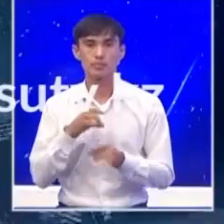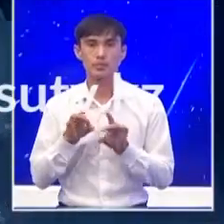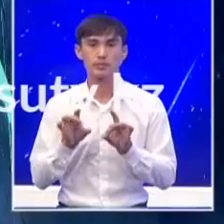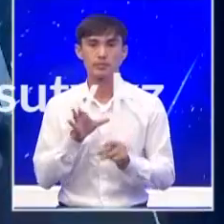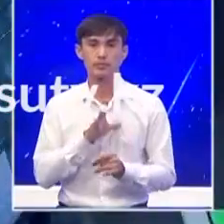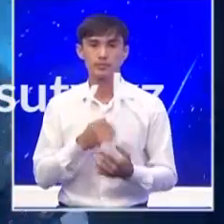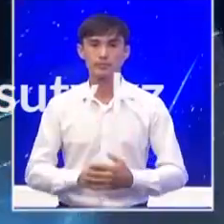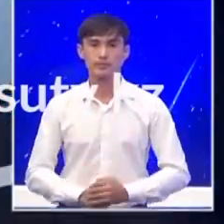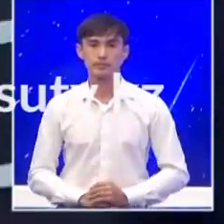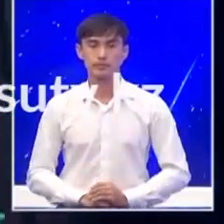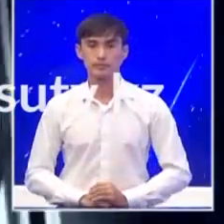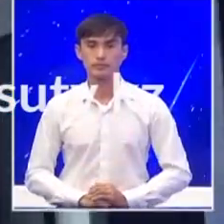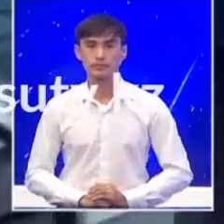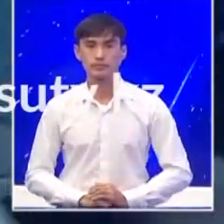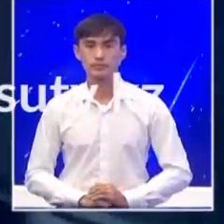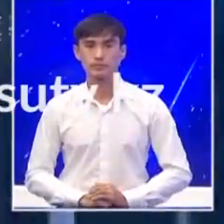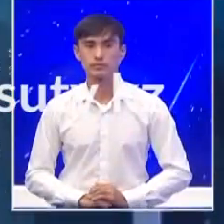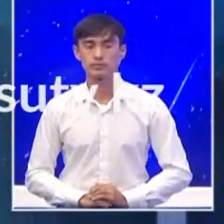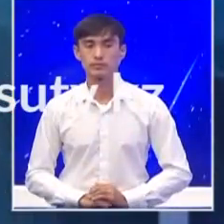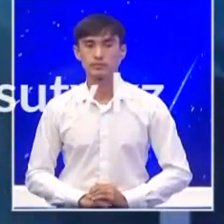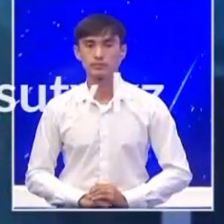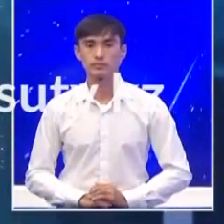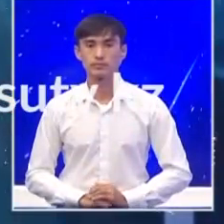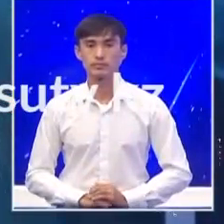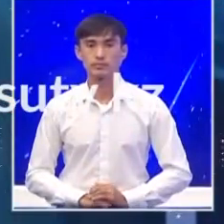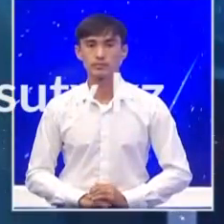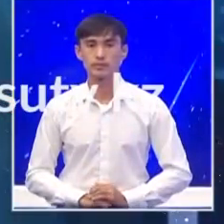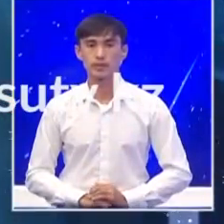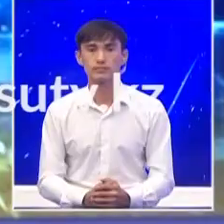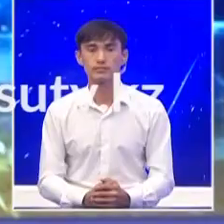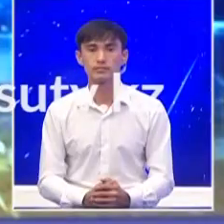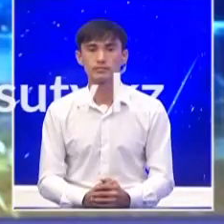тарқасты. Әзиза Ғазезқызы, Аманжол Мұқтыбай, Нұрсұлтан.